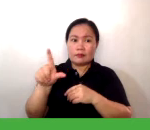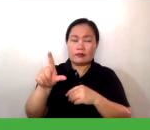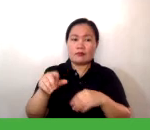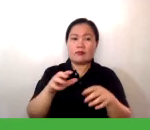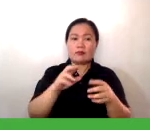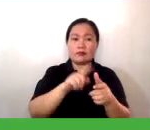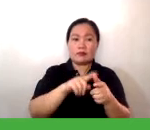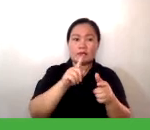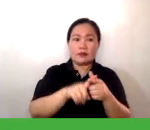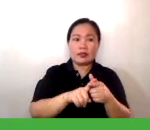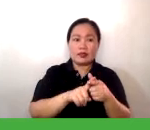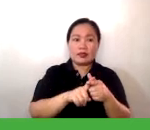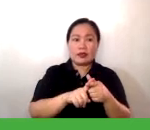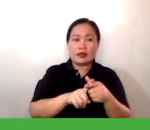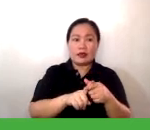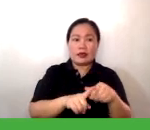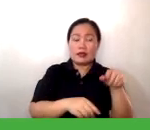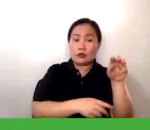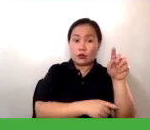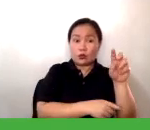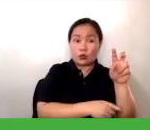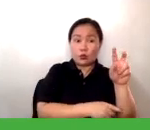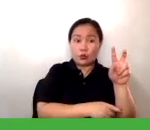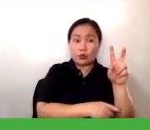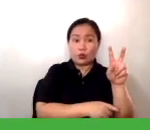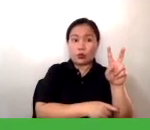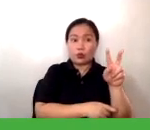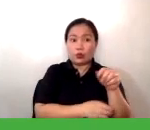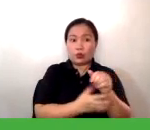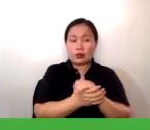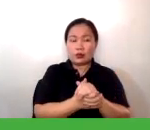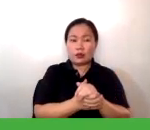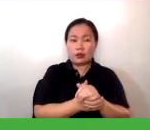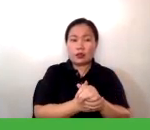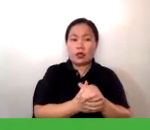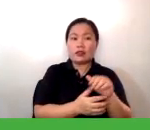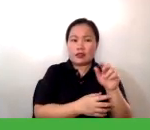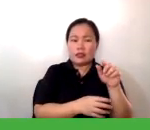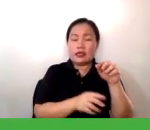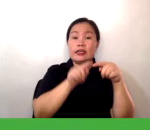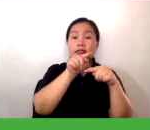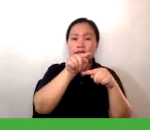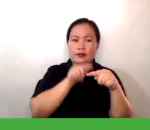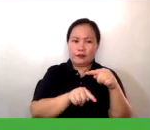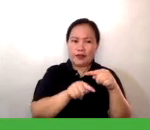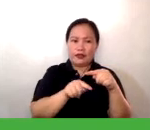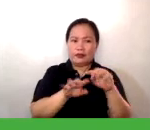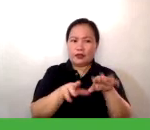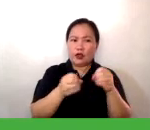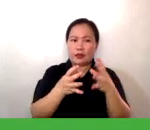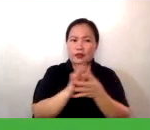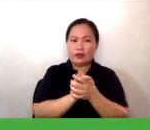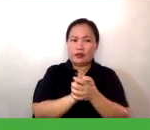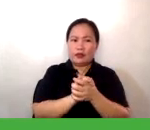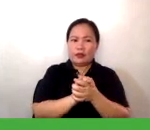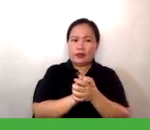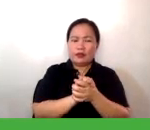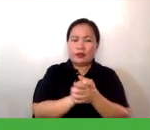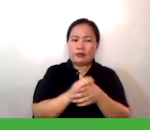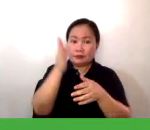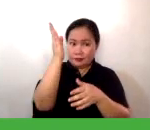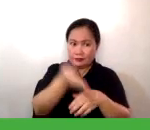200 milliliters. Paano gagawin? I-divide natin ngayon si 2,000 milliliters sa